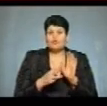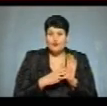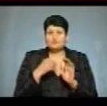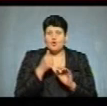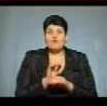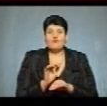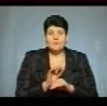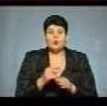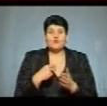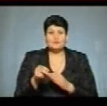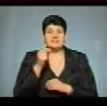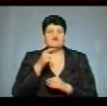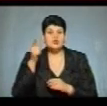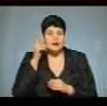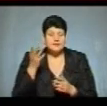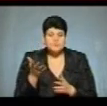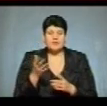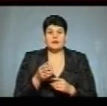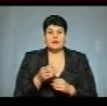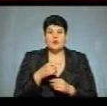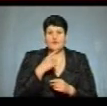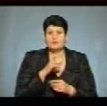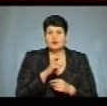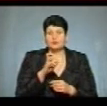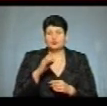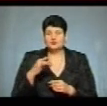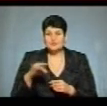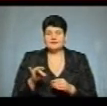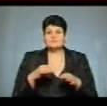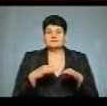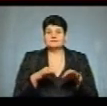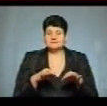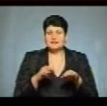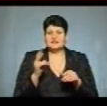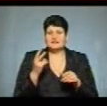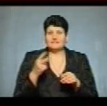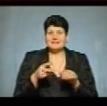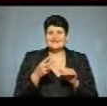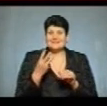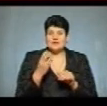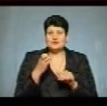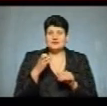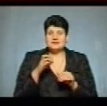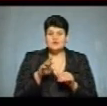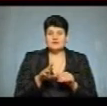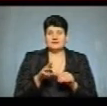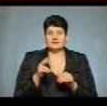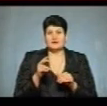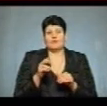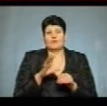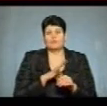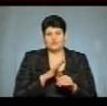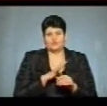випуску, він придбаний у Чехії. За словами Богдана Бурого, транспортний засіб 23 січня проходив технічний огляд.